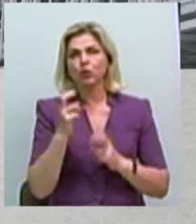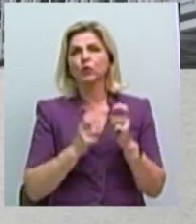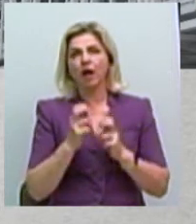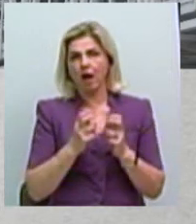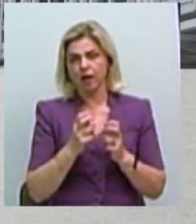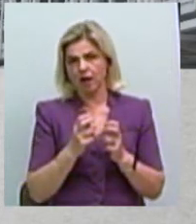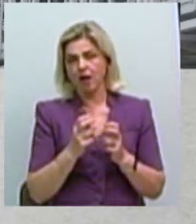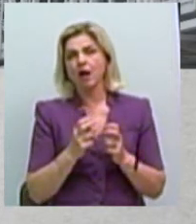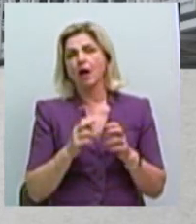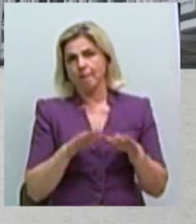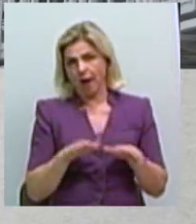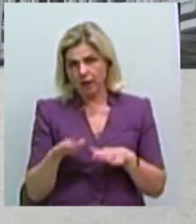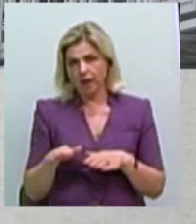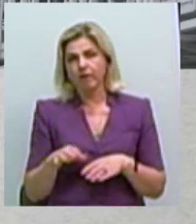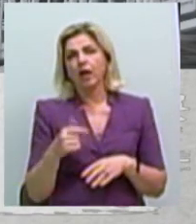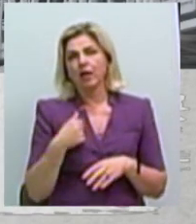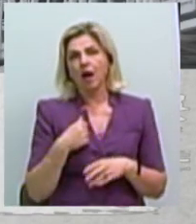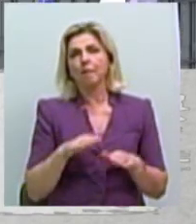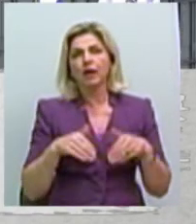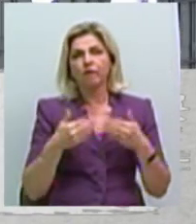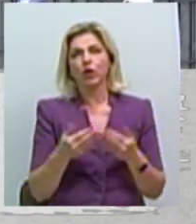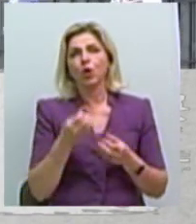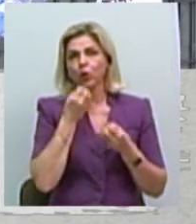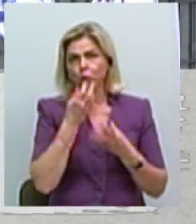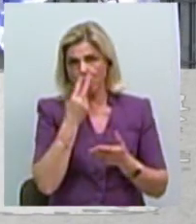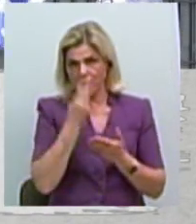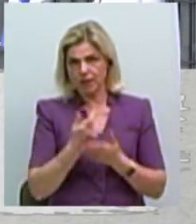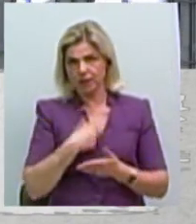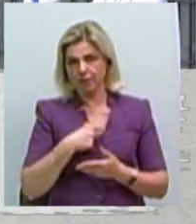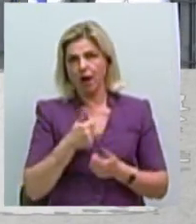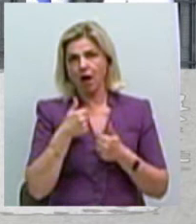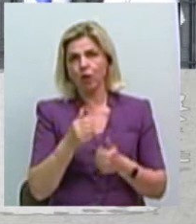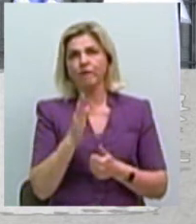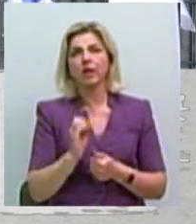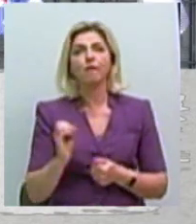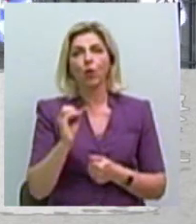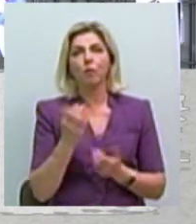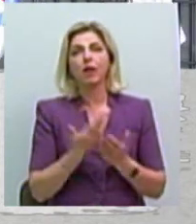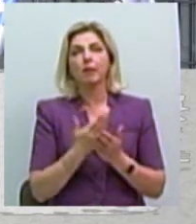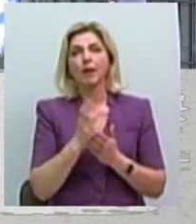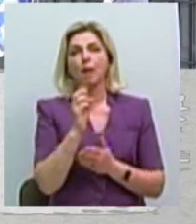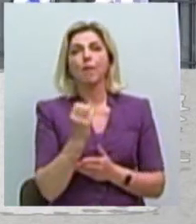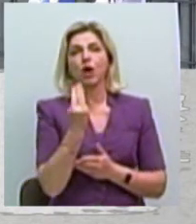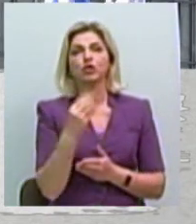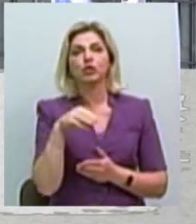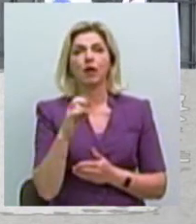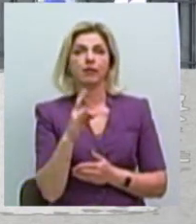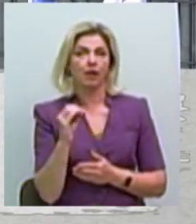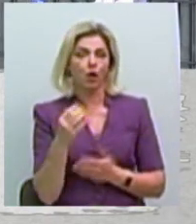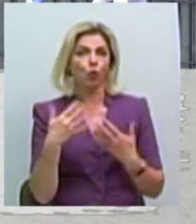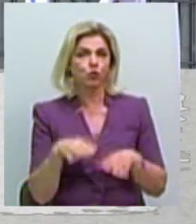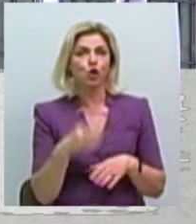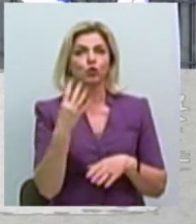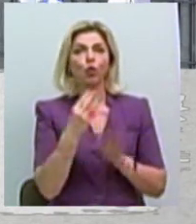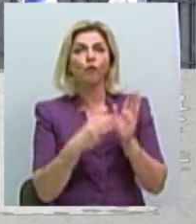ми... Вони в себе зарекомендували дуже добре в Європі. На сьогоднішній день, наприклад, в Баштанці вже 148